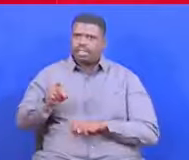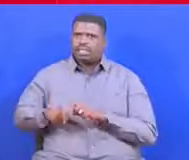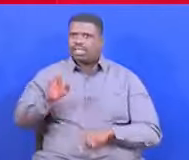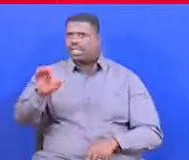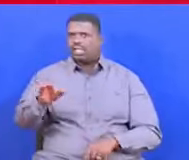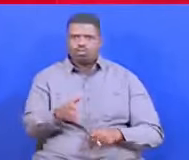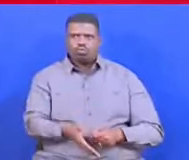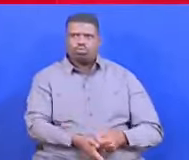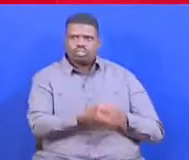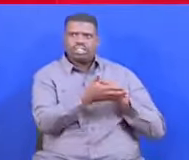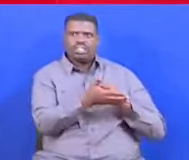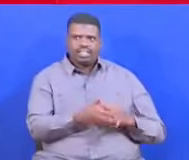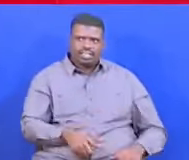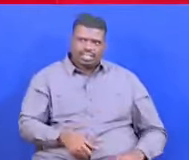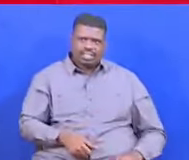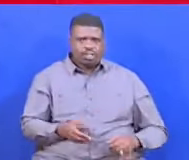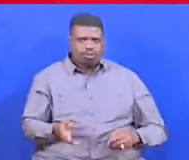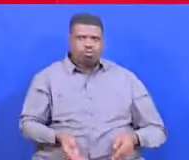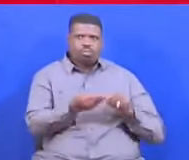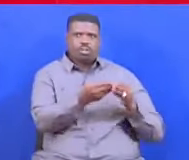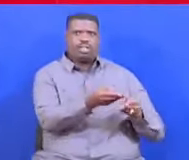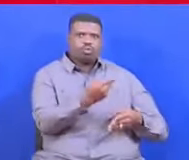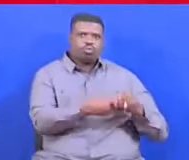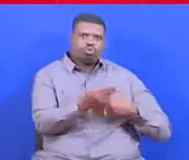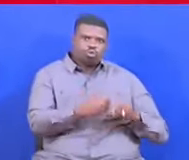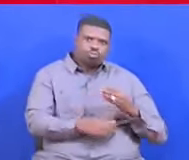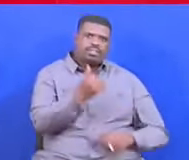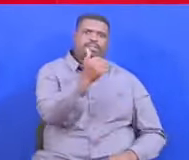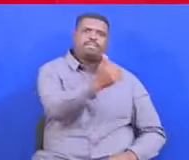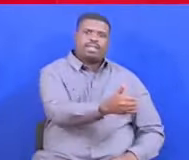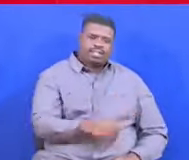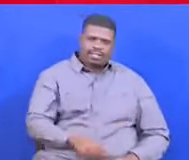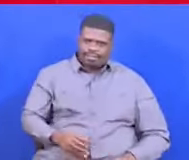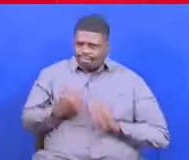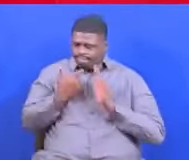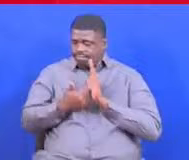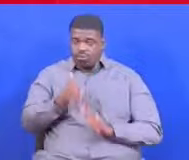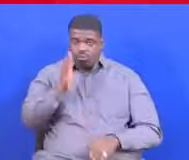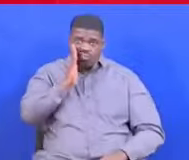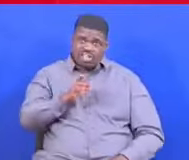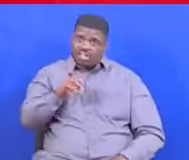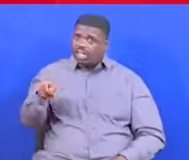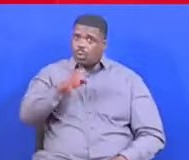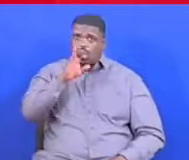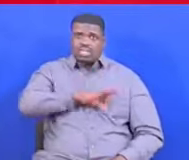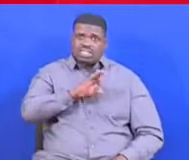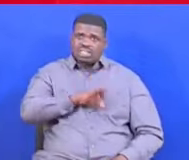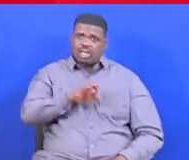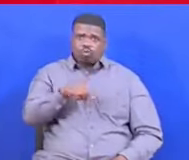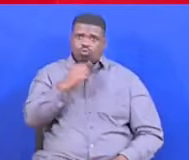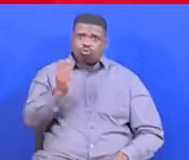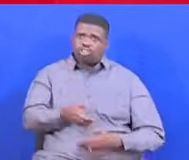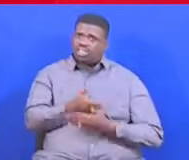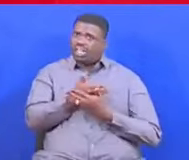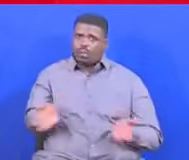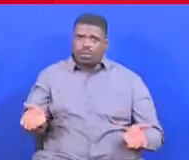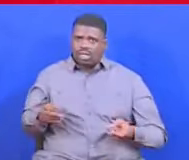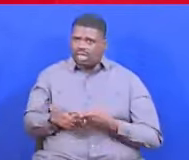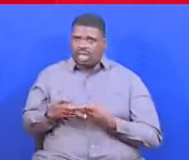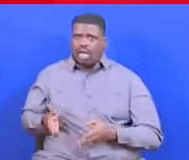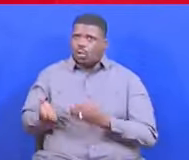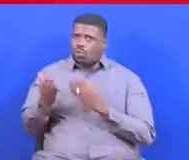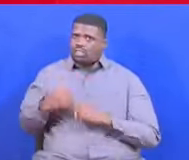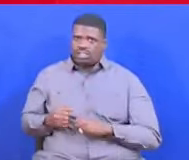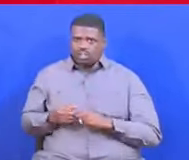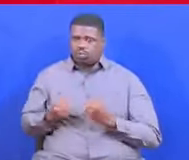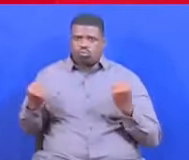tuweze kuisaidia ili tuweze kupeleka uchumi mbele. Kama vijana hawa hawatakuwa na ajira ya kutosha, hawatawezeshwa, ina